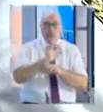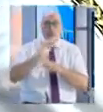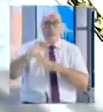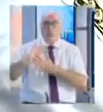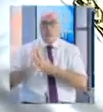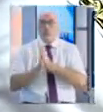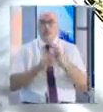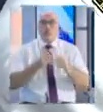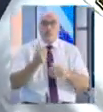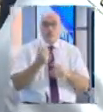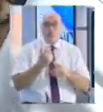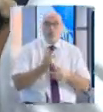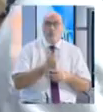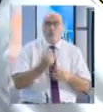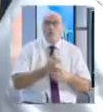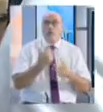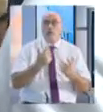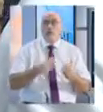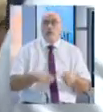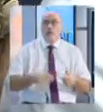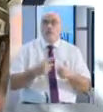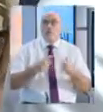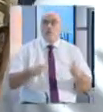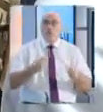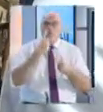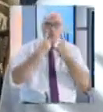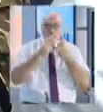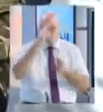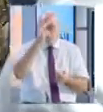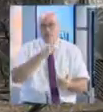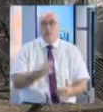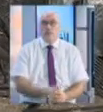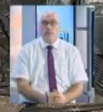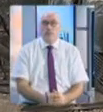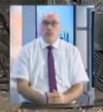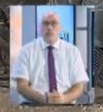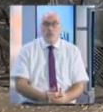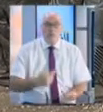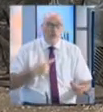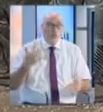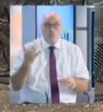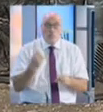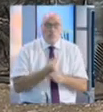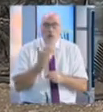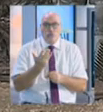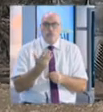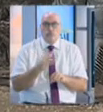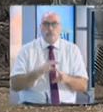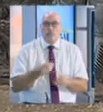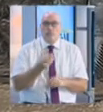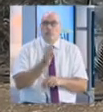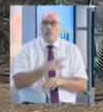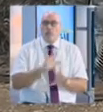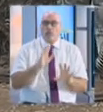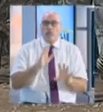إن على مستوى جهاز الأمن، إن على مستوى مدير العام للغابات، ولكن يعني حدث ما حدث، ومن كل كما نقول